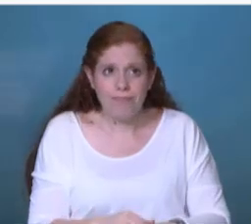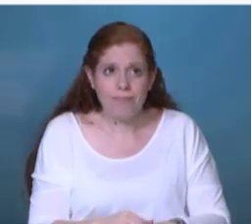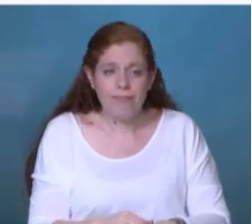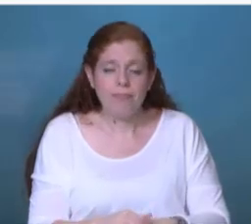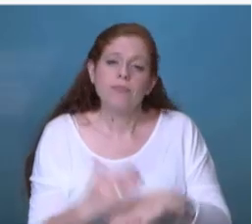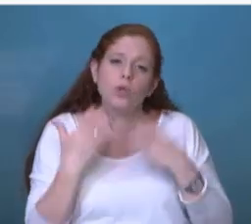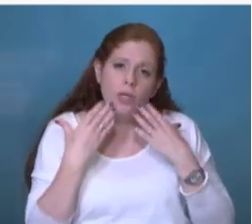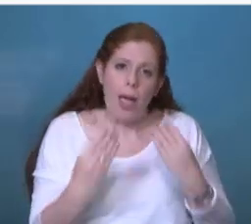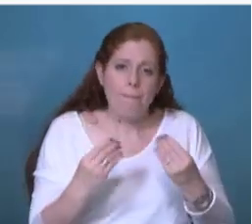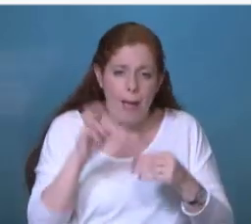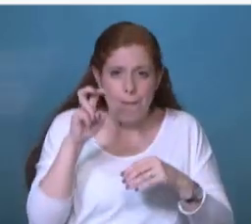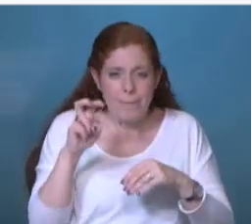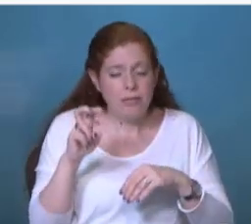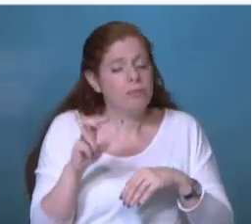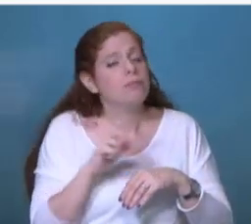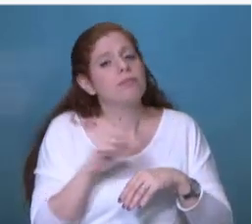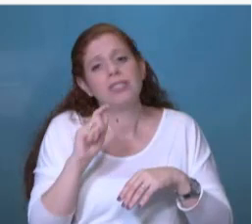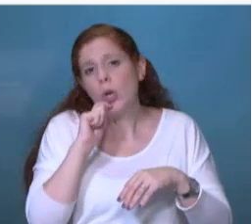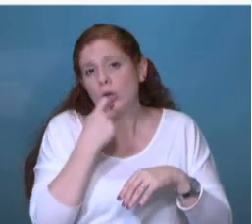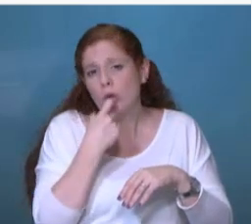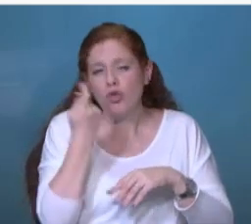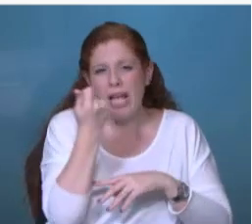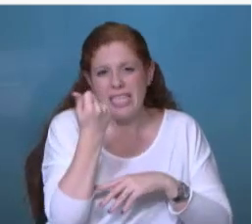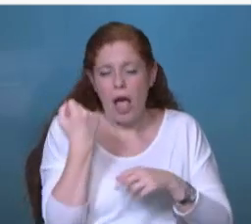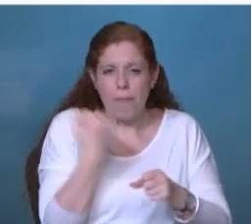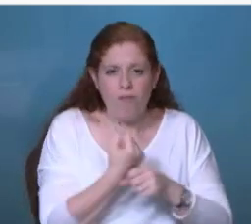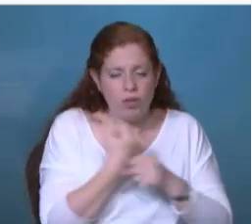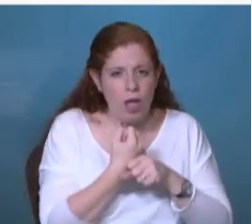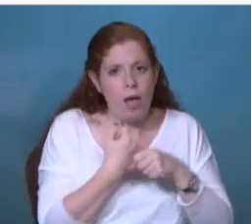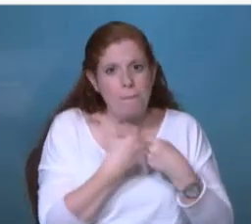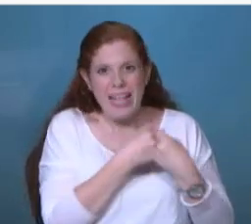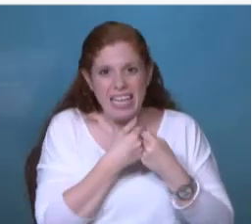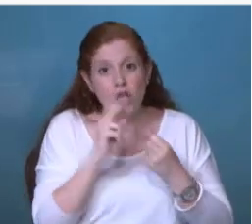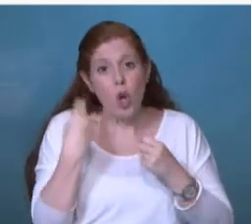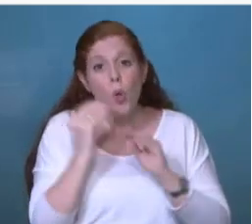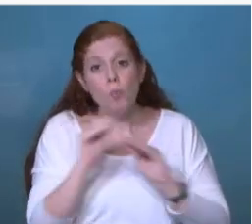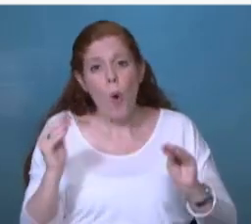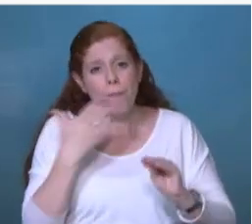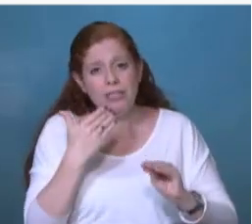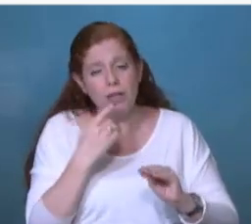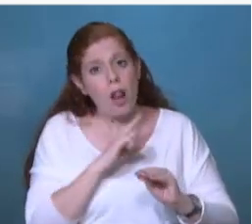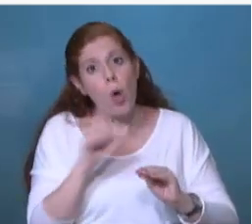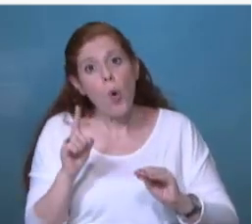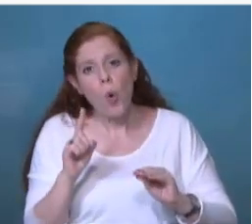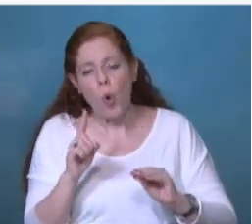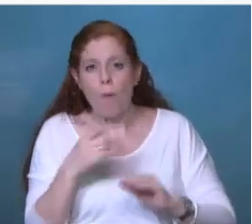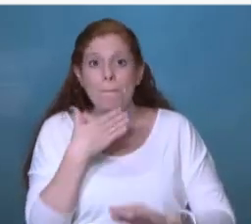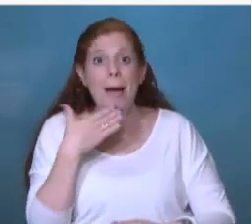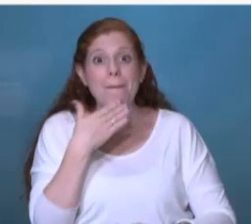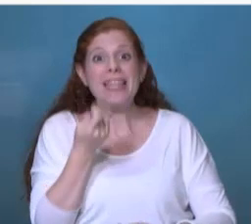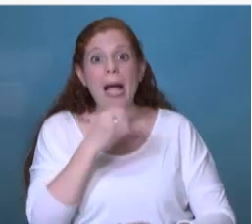תודה רבה, עמית. זה לא סוד שהשכר בעבודה המאתגרת של להיות מורה בישראל הוא לא ממש מהמתגמלים